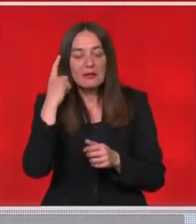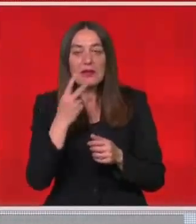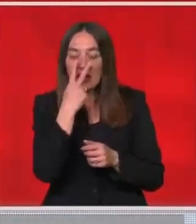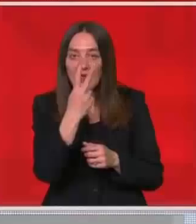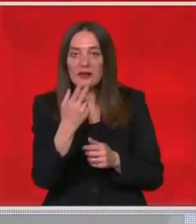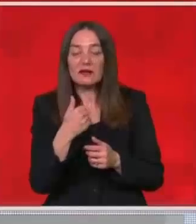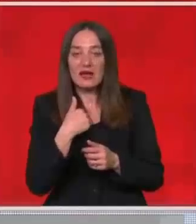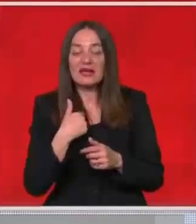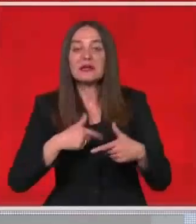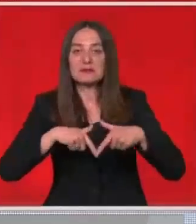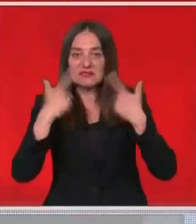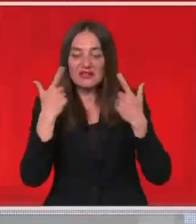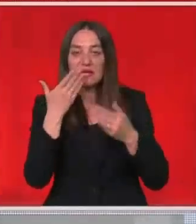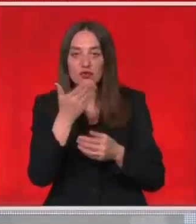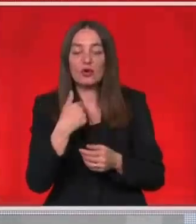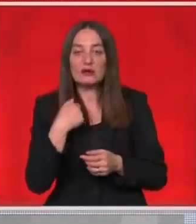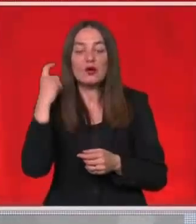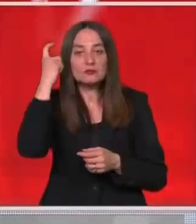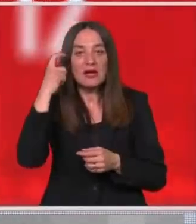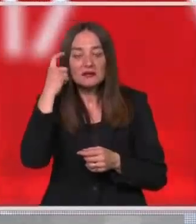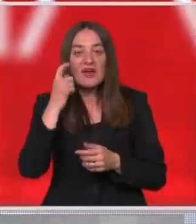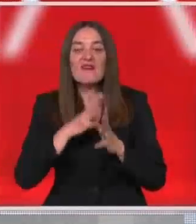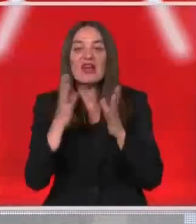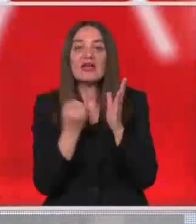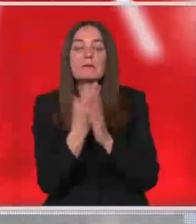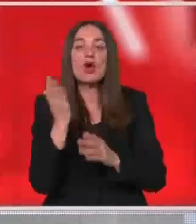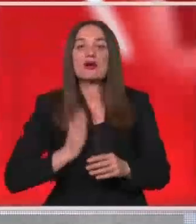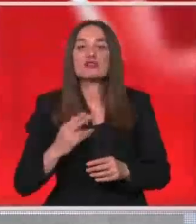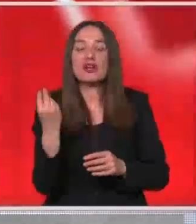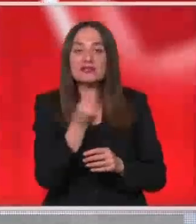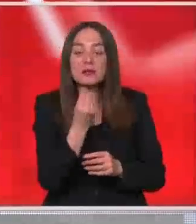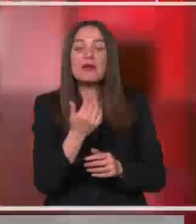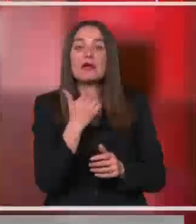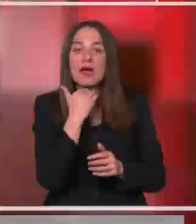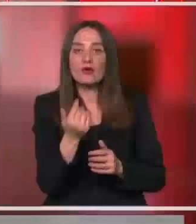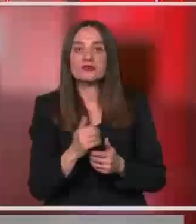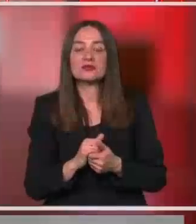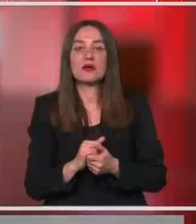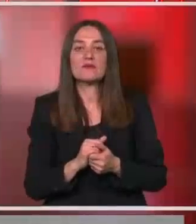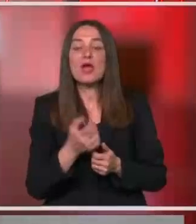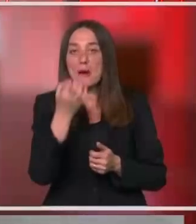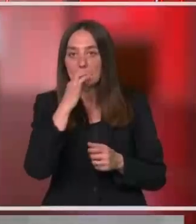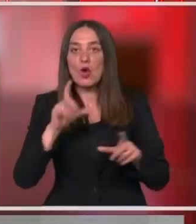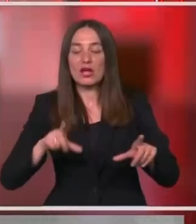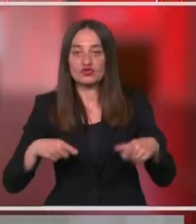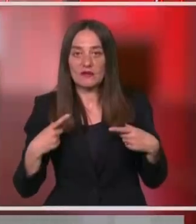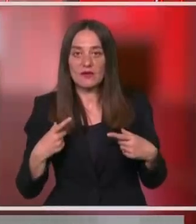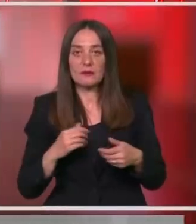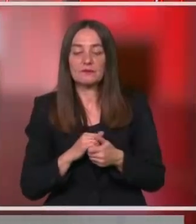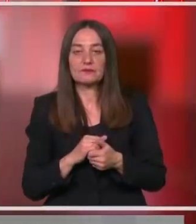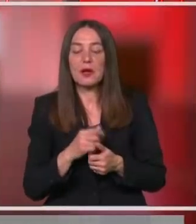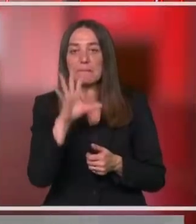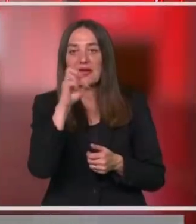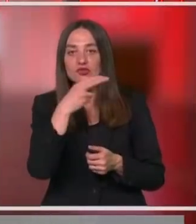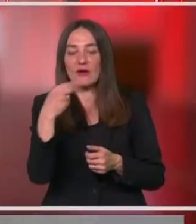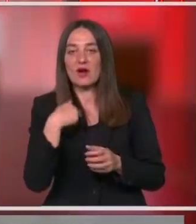Gledajte, ja sam svestan toga, tako smo i razmišljali, veliki broj građana Srbije, iako se bolje živi, 500